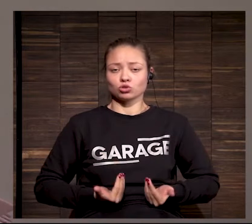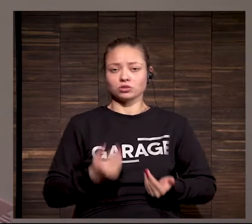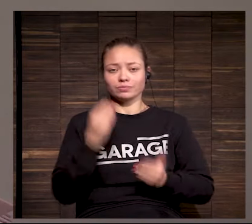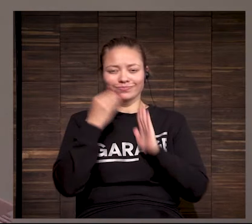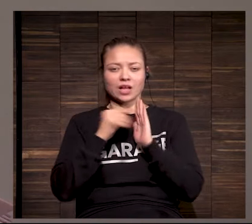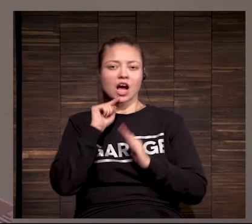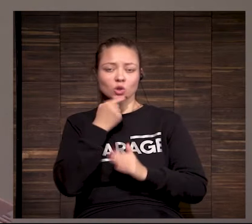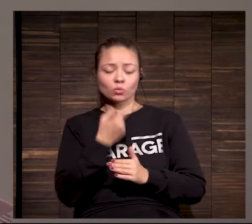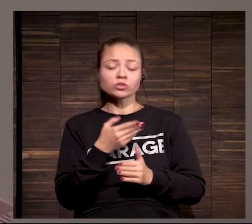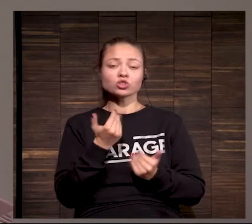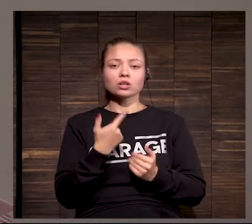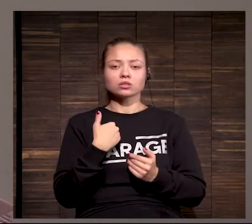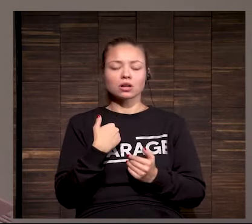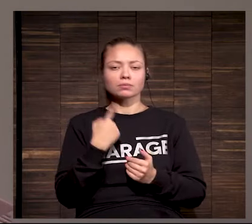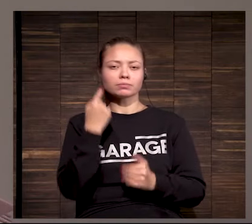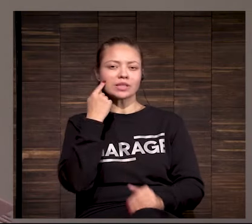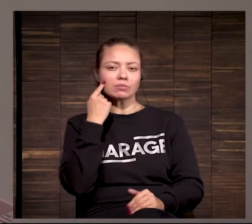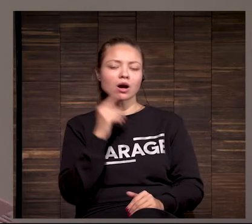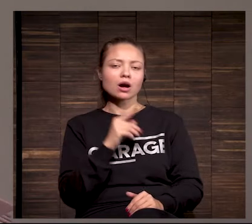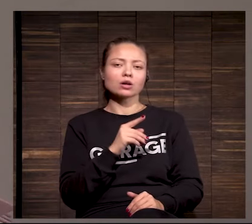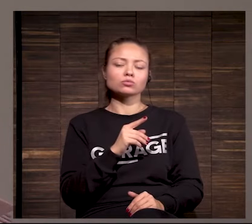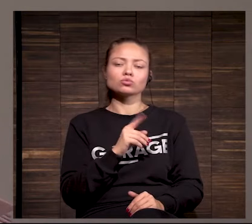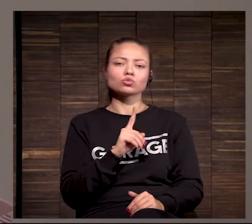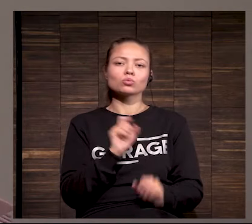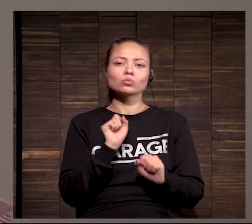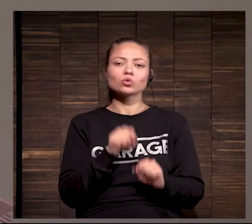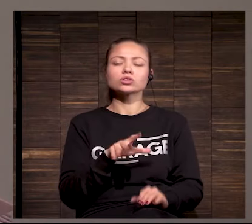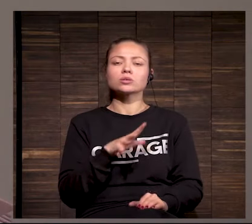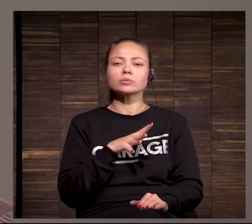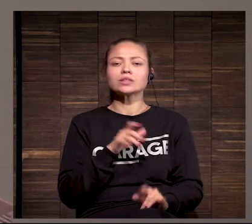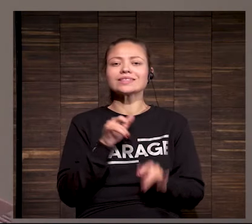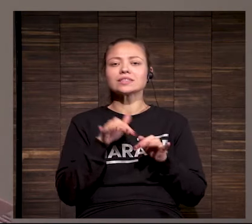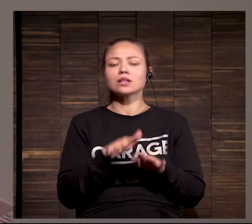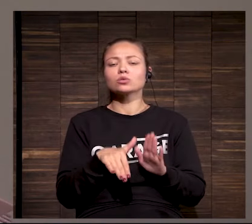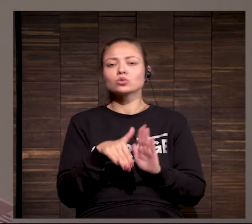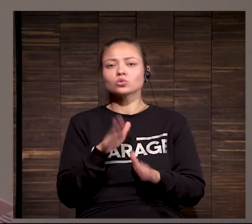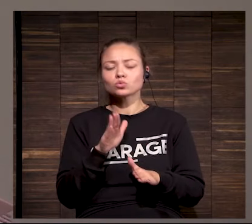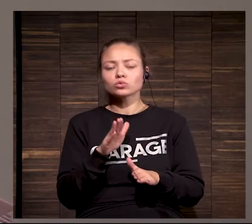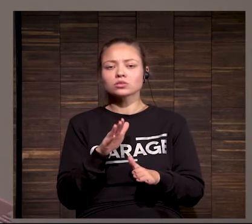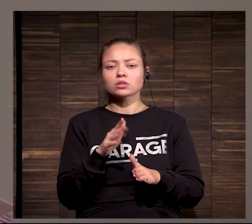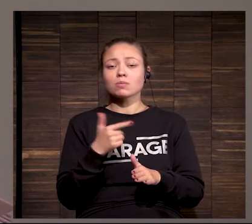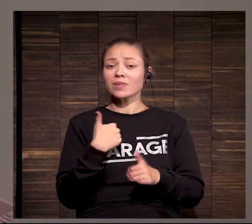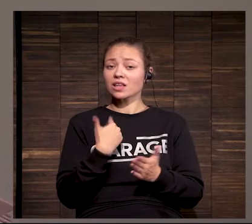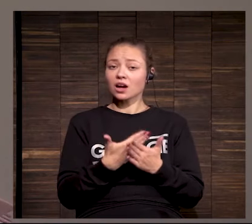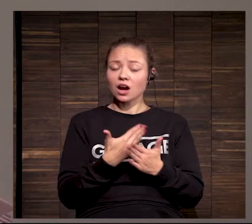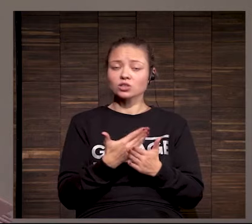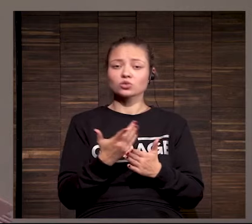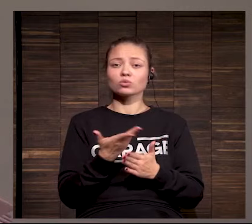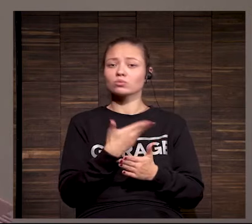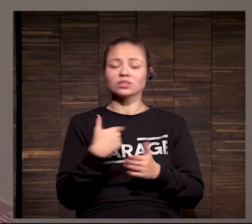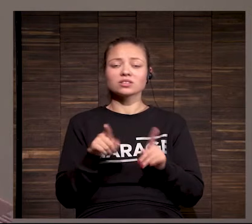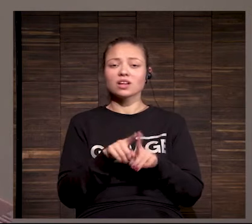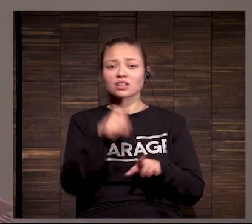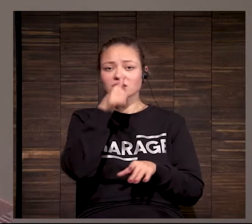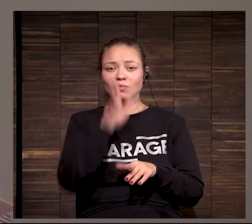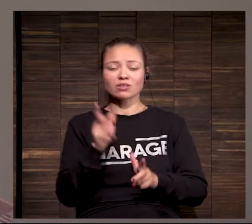расстояния сейчас я понимаю что можно было сделать лучше и как мне кажется мы так и не смогли вовлечь в работу